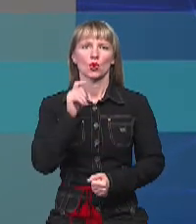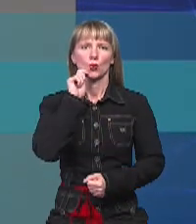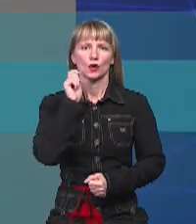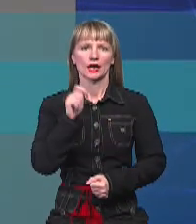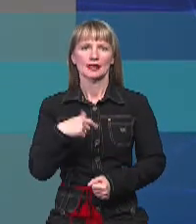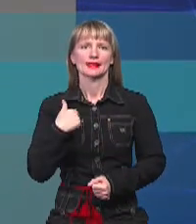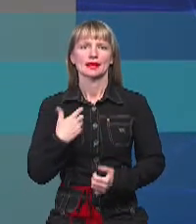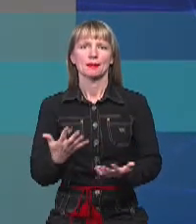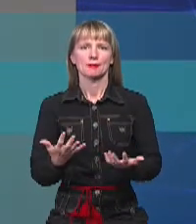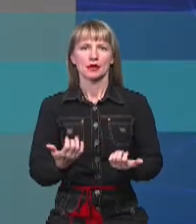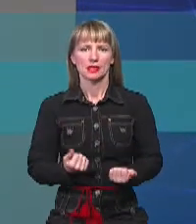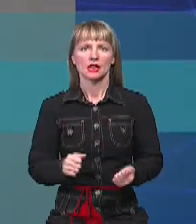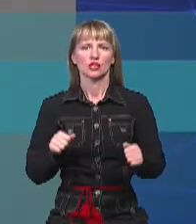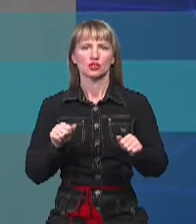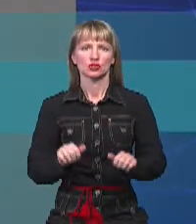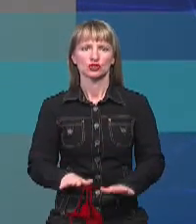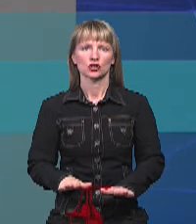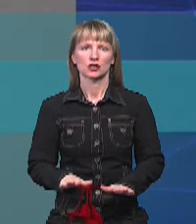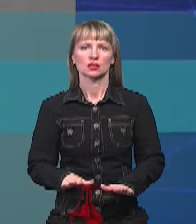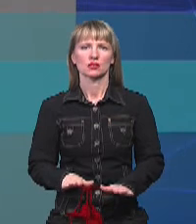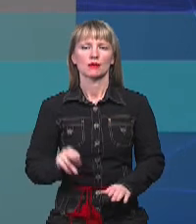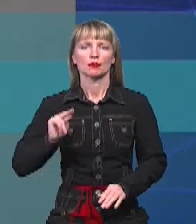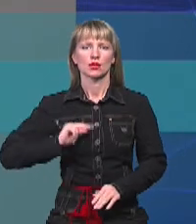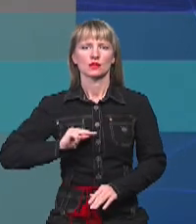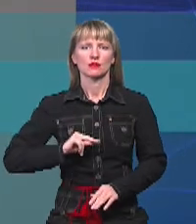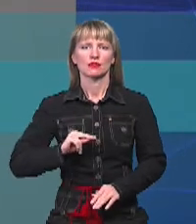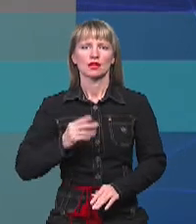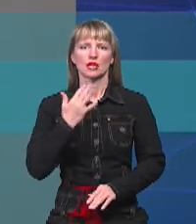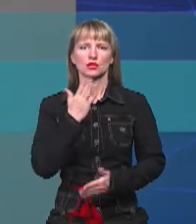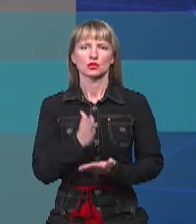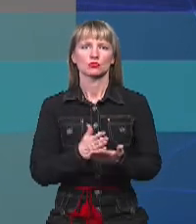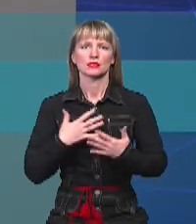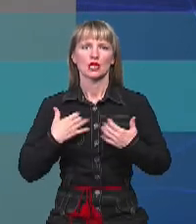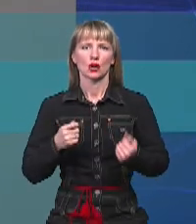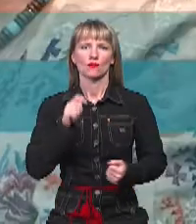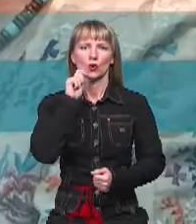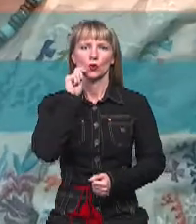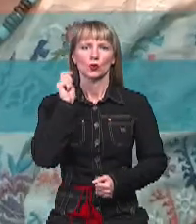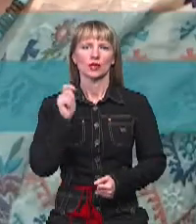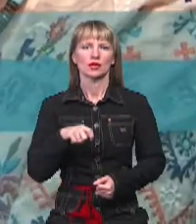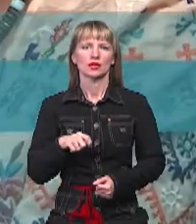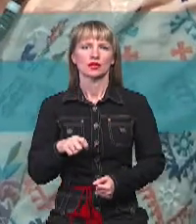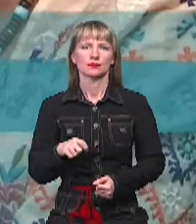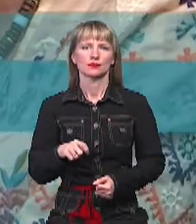я прийняла рішення працювати з Національною службою здоров'я України.